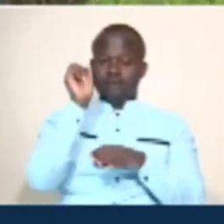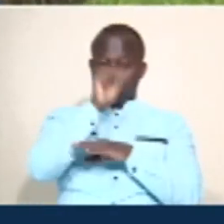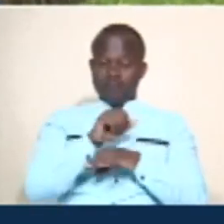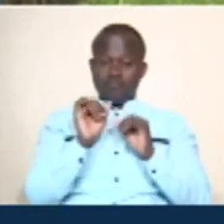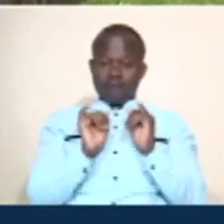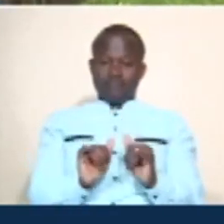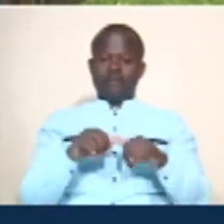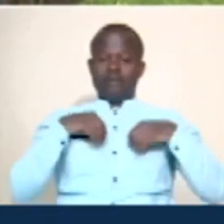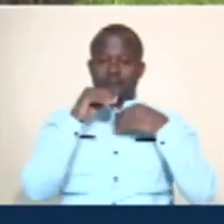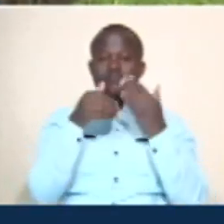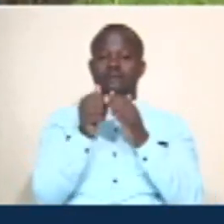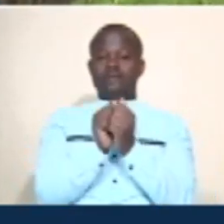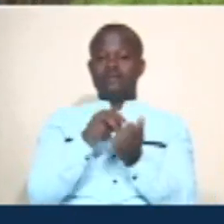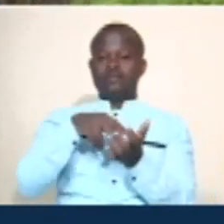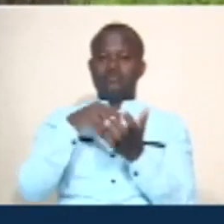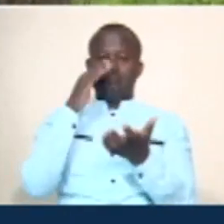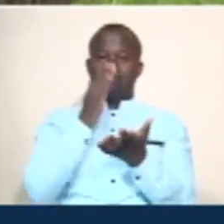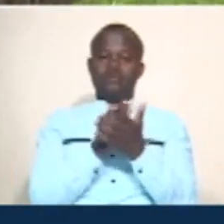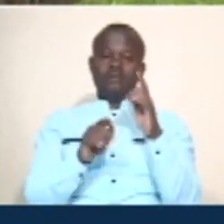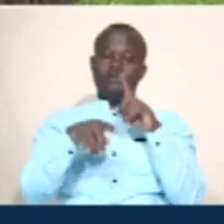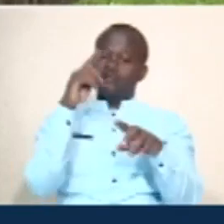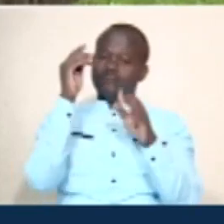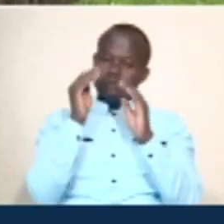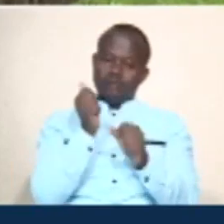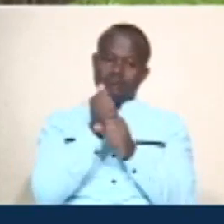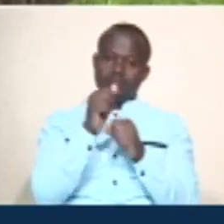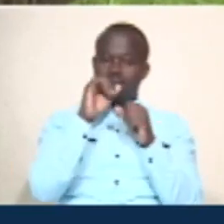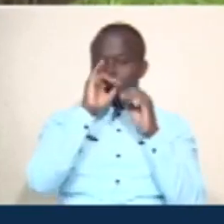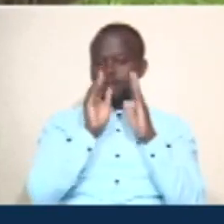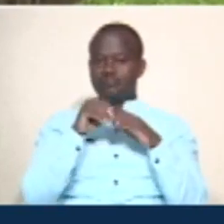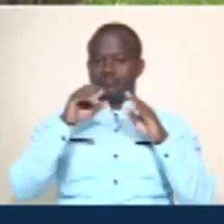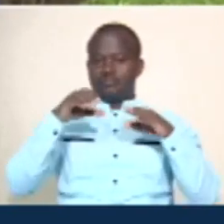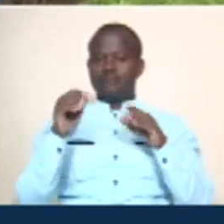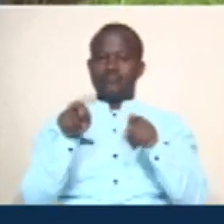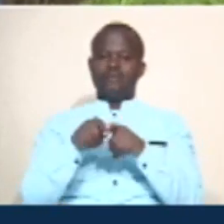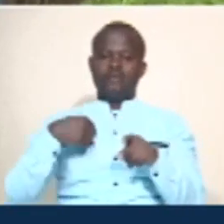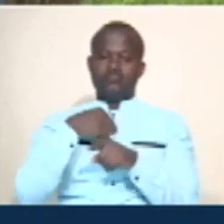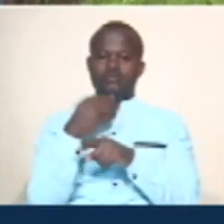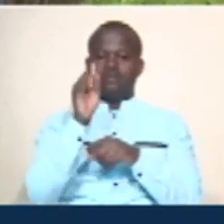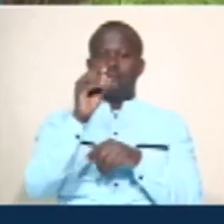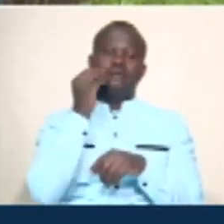Turasaba amahanga guhagurukira rimwe agahagarika ubwicanyi bukorerwa abatutsi muri Kongo, natwe tugataha.